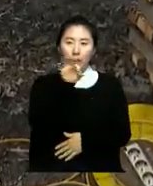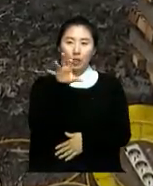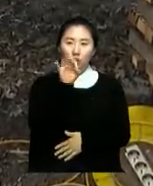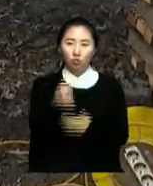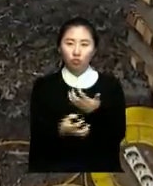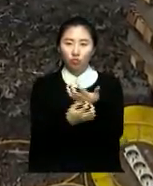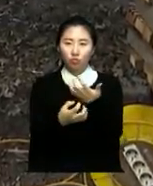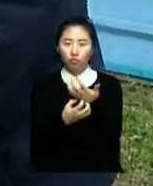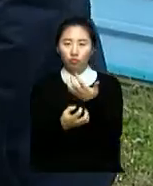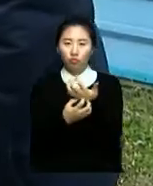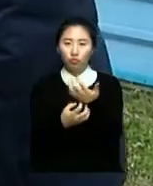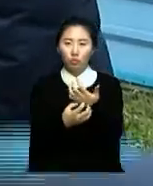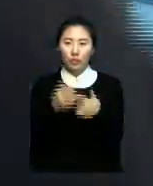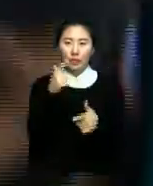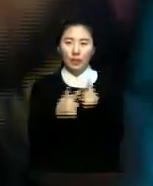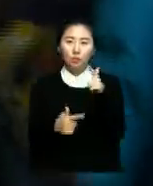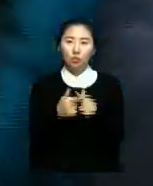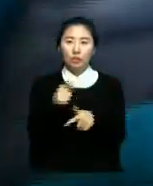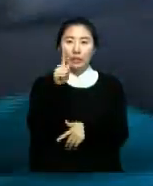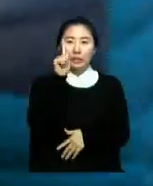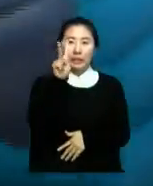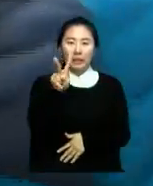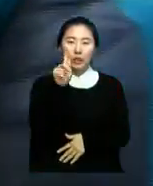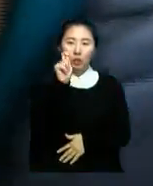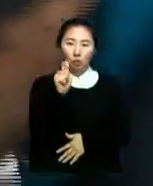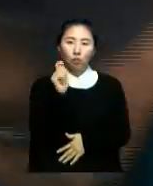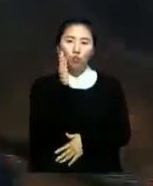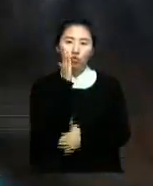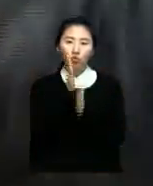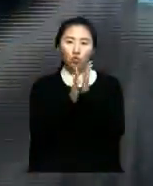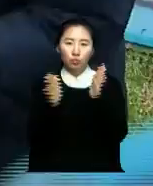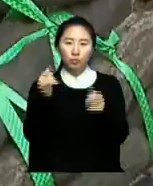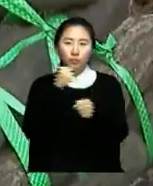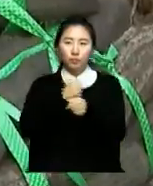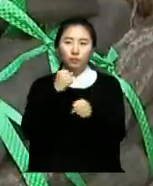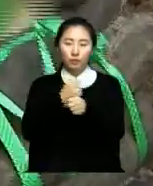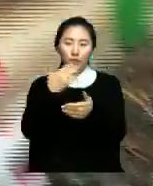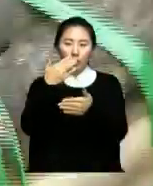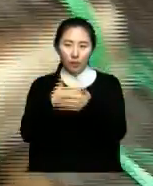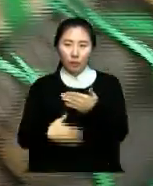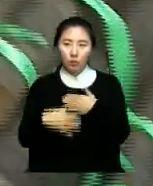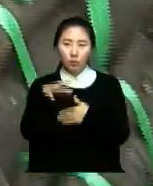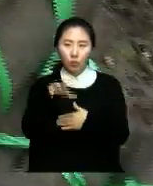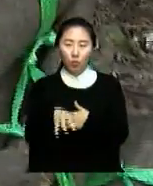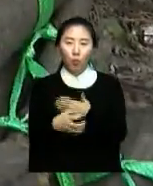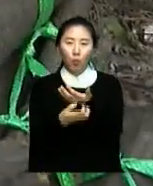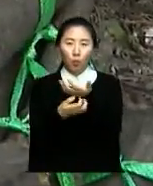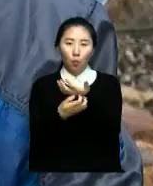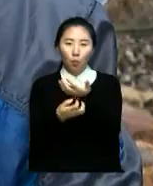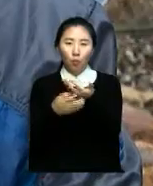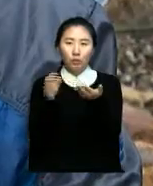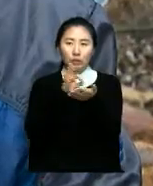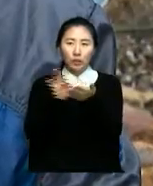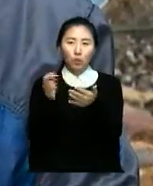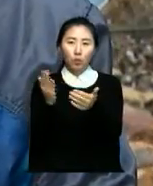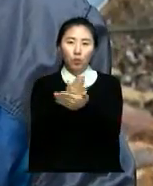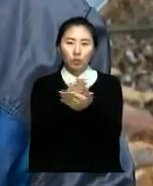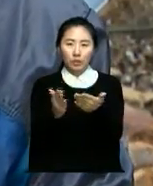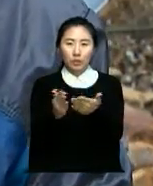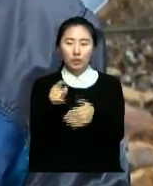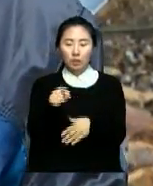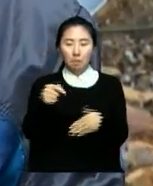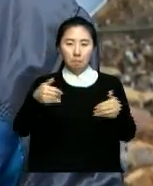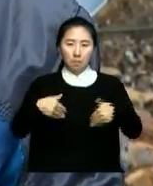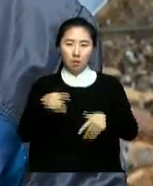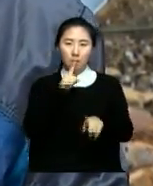가져와 난방 걱정을 덜었습니다. 숲가꾸기 사업의 부산물을 땔감으로 가져온 것입니다. 이런 그 장작이